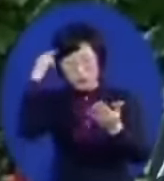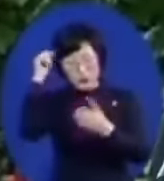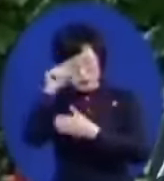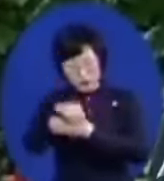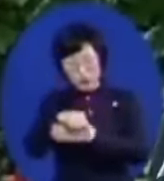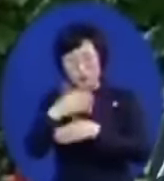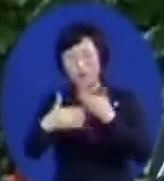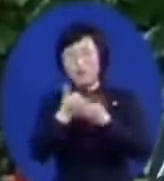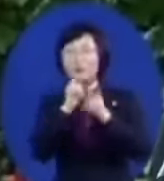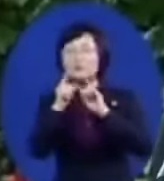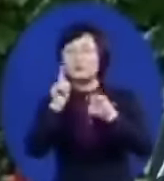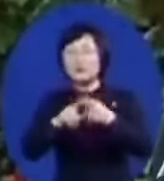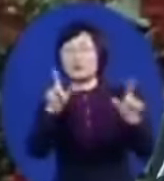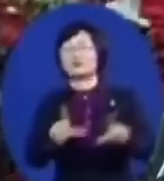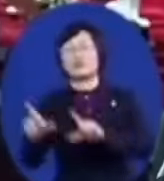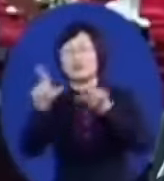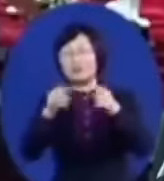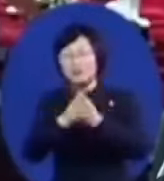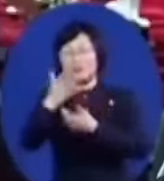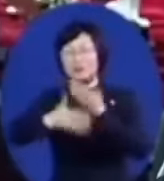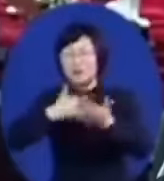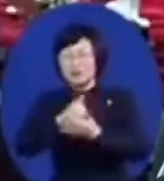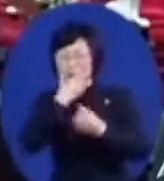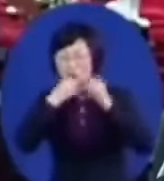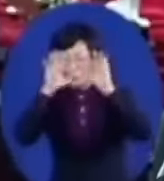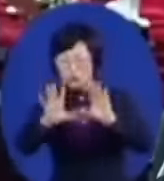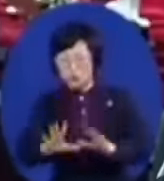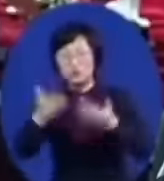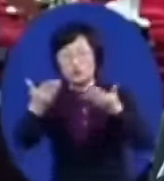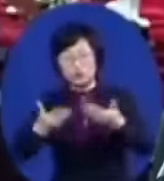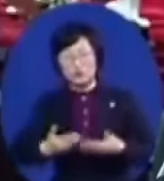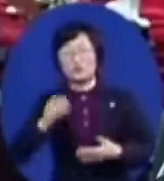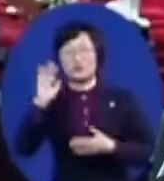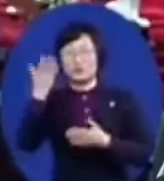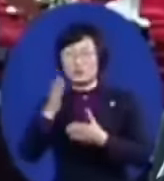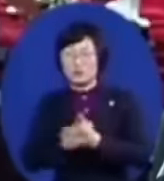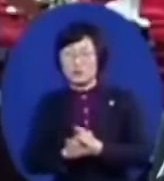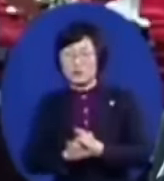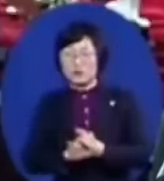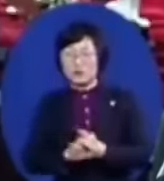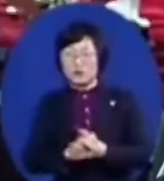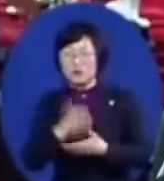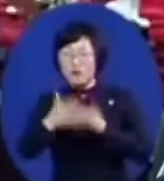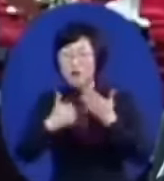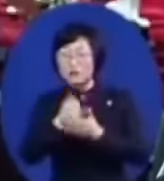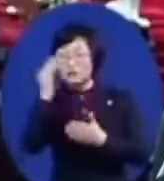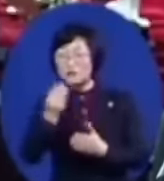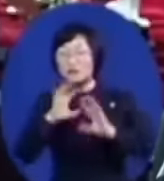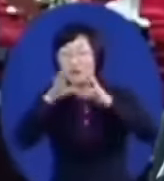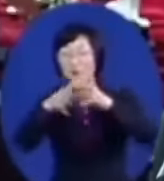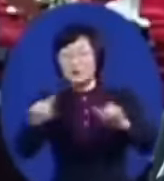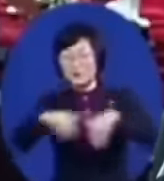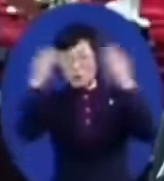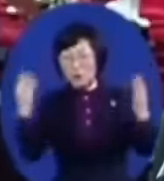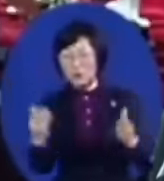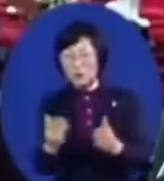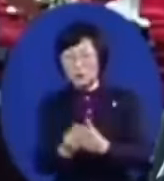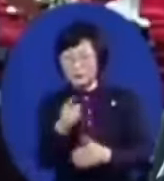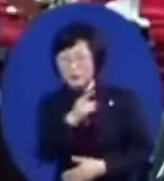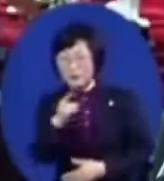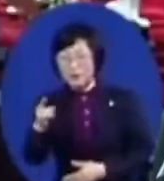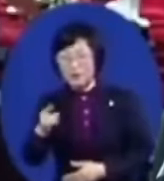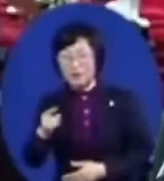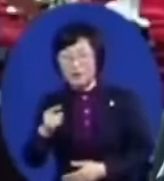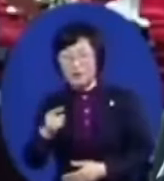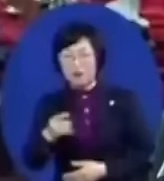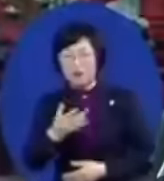말씀대로 살았으므로 하나님의 축복을 받게 된 것입니다. 하나님은 이스라엘 백성 전체에게 젖과 꿀이